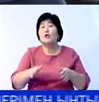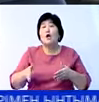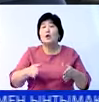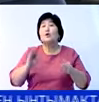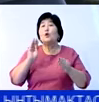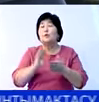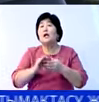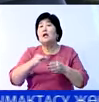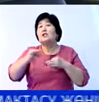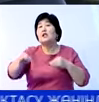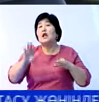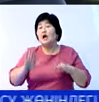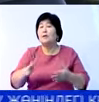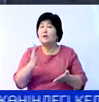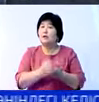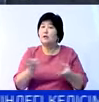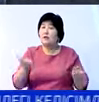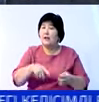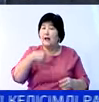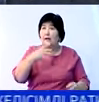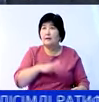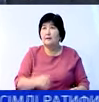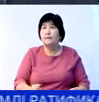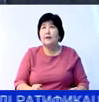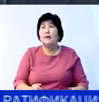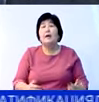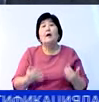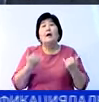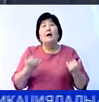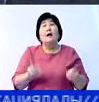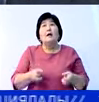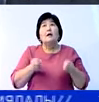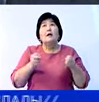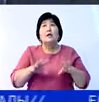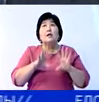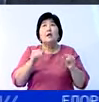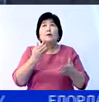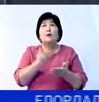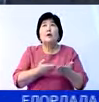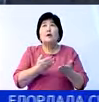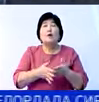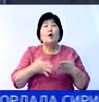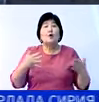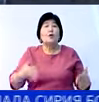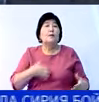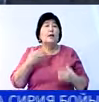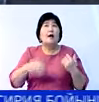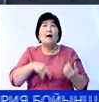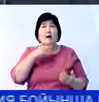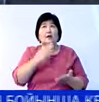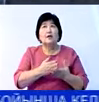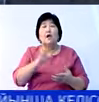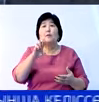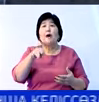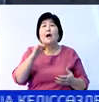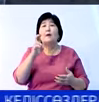шет аймақтарға да жеткізу қажеттігін көтерді. Қазір мен осы жол қауіпсіздігі мәселесі мен шаң мәселесі көбірек алаңдатып отыр. Мысалы, Бәйтерек